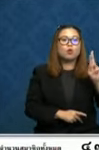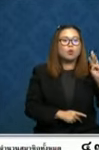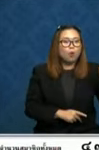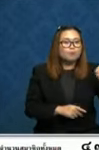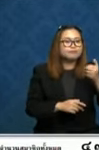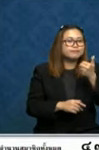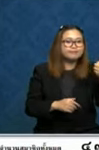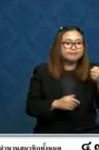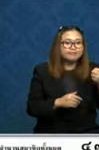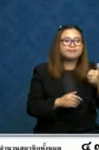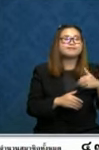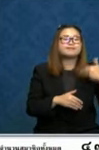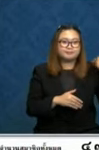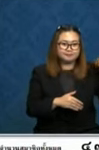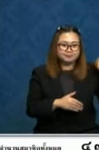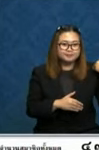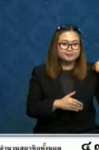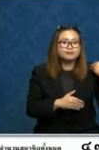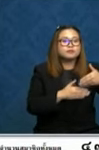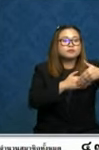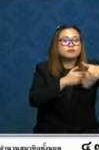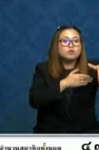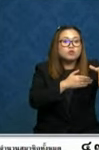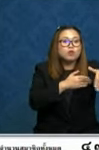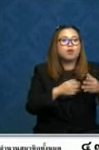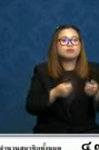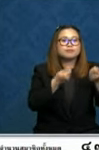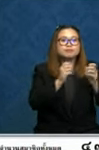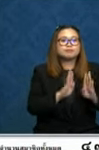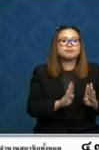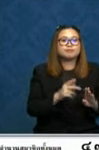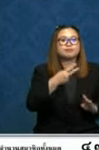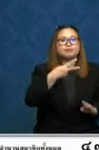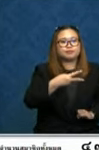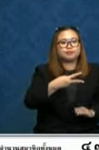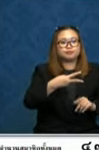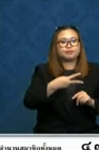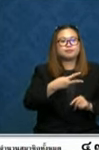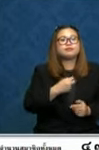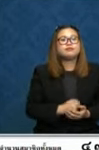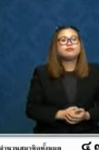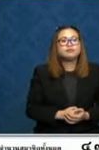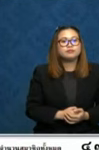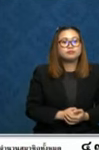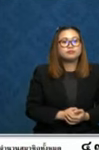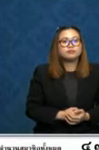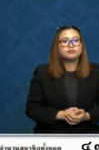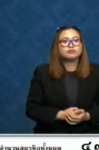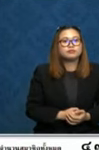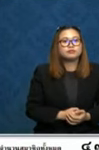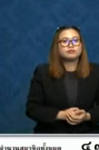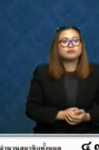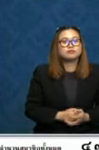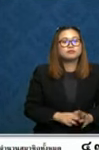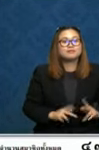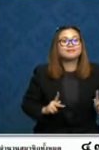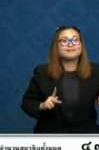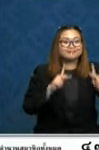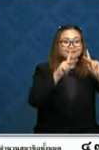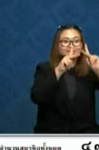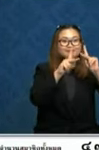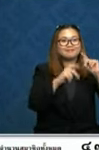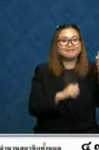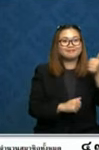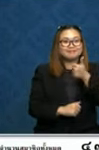าเขาคือมีเงินนอกงบประมาณประเภทที่2นะครับซึ่งกระทรวงทบวงกรมอื่นเนี่ยเขาใช้ไกด์ไ